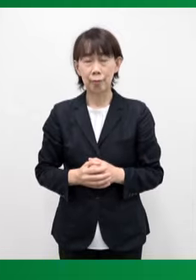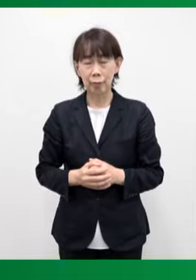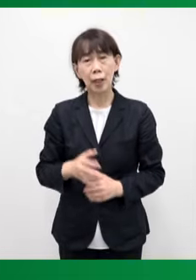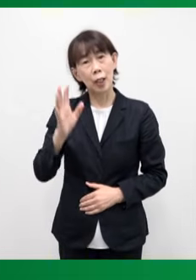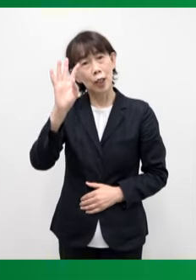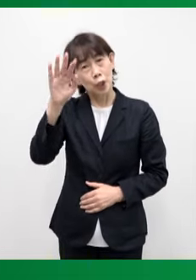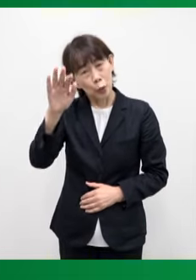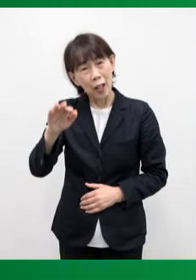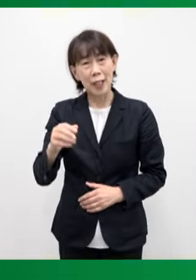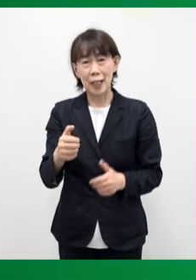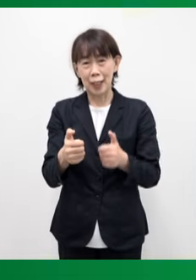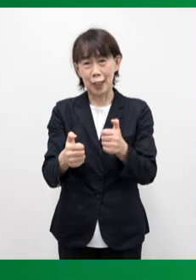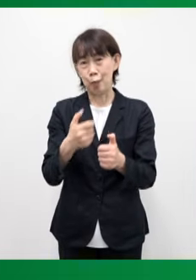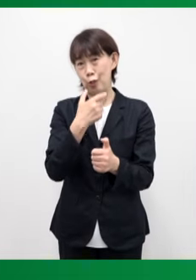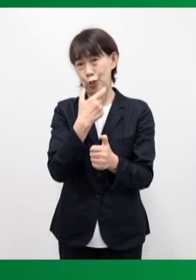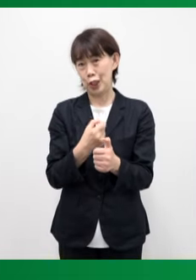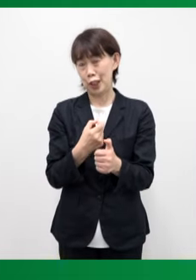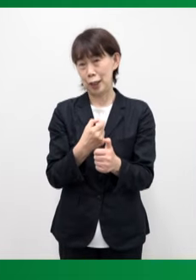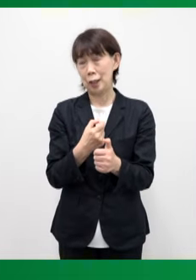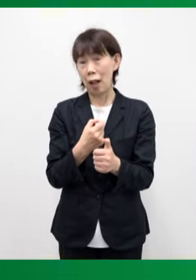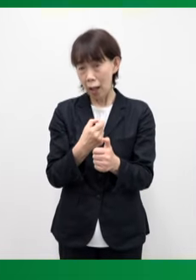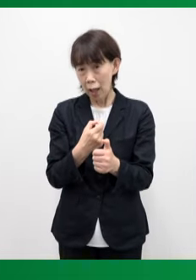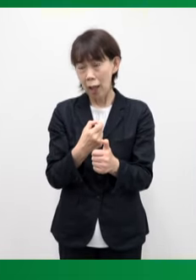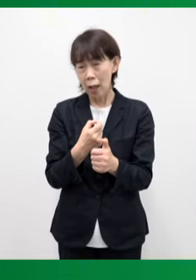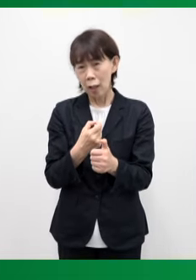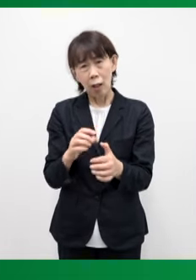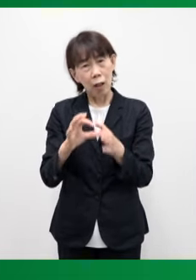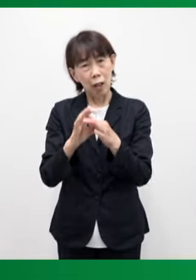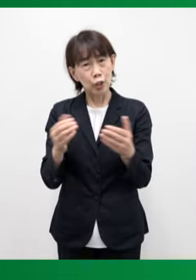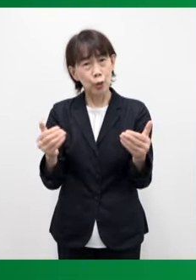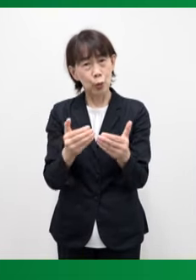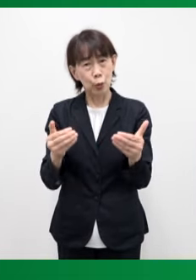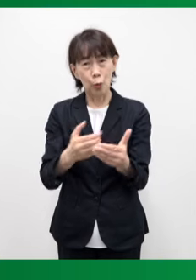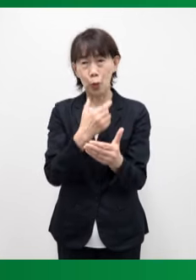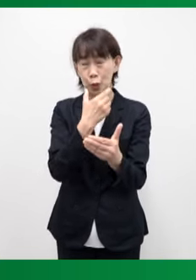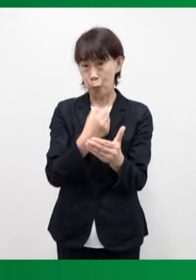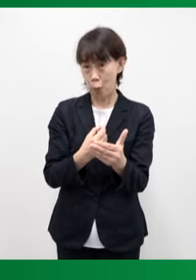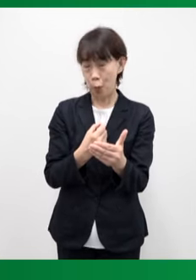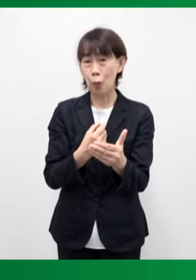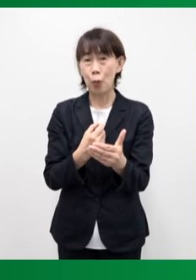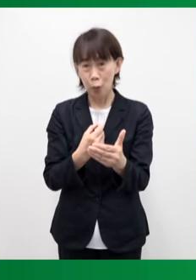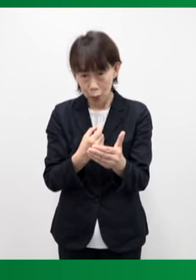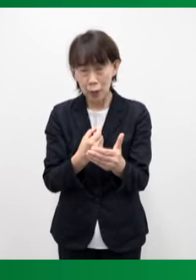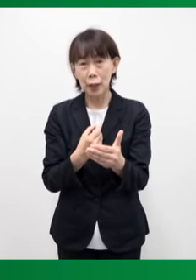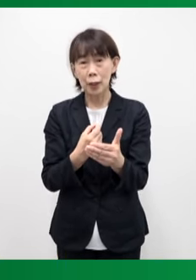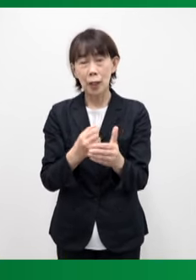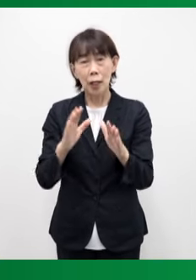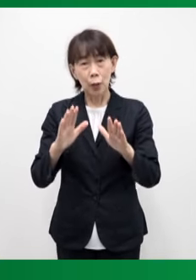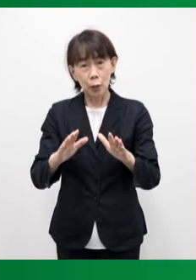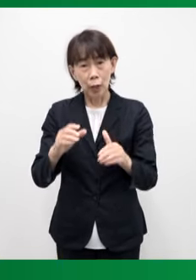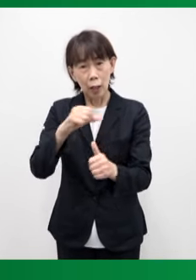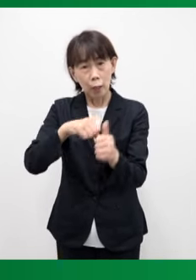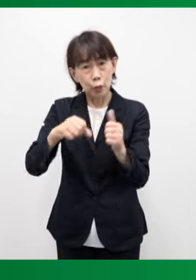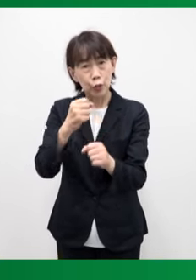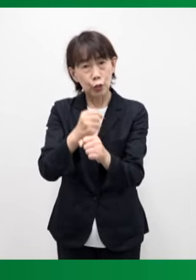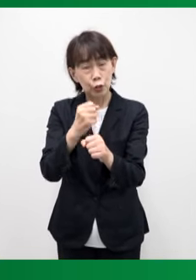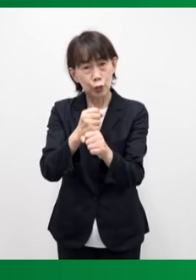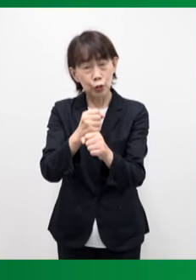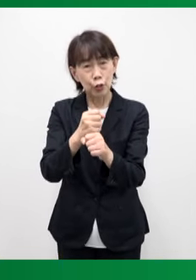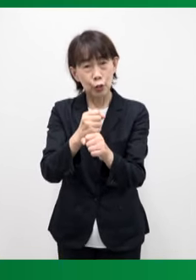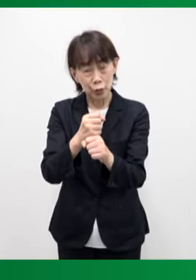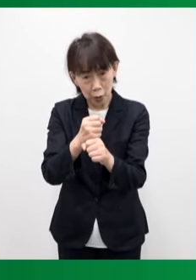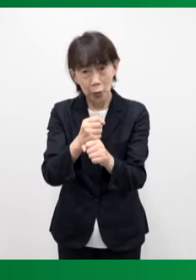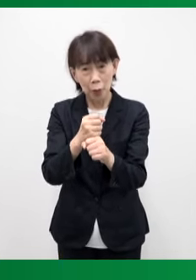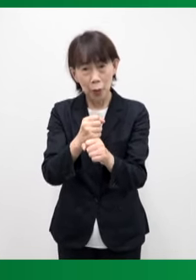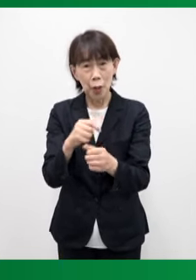将来はそのゲームが好きだから、ゲームに何か関わる仕事とかしたいなって思っていて、今回このアプリの作る側